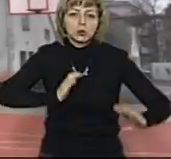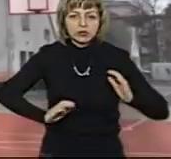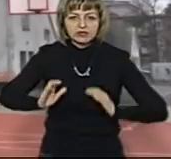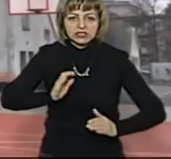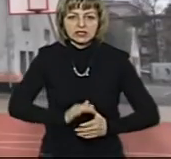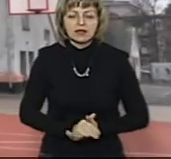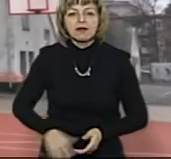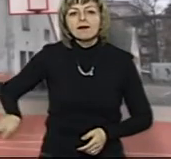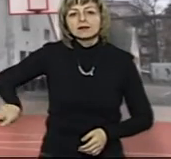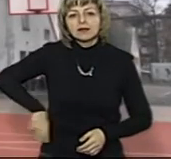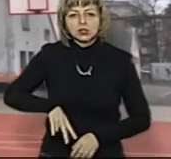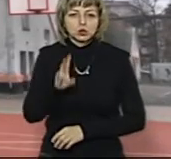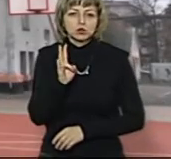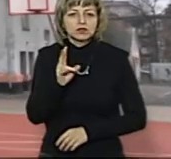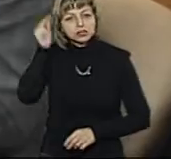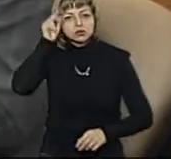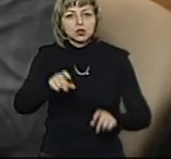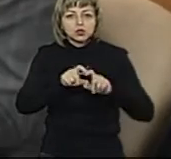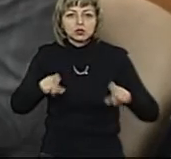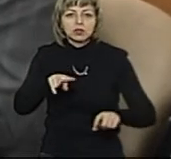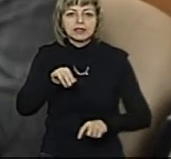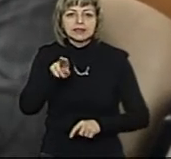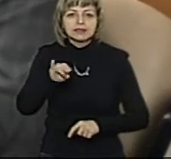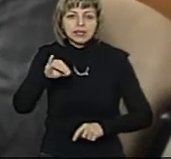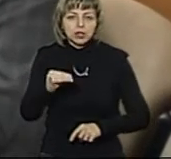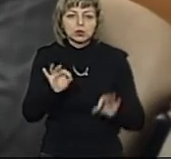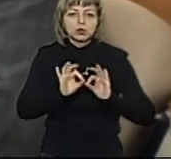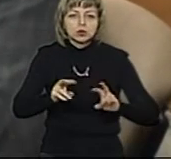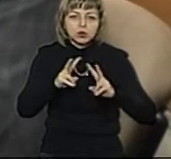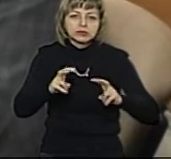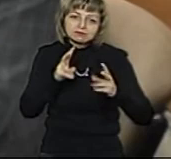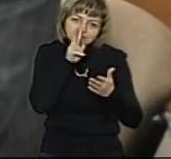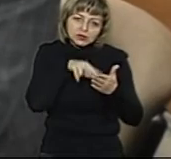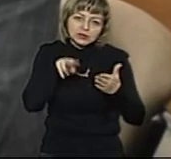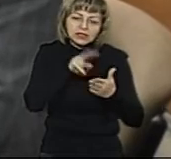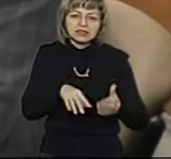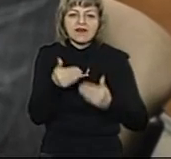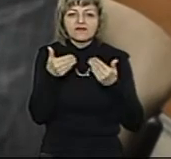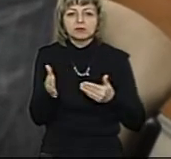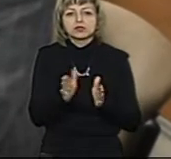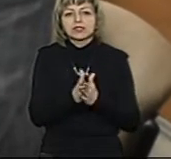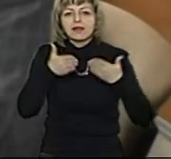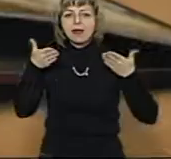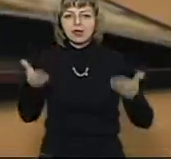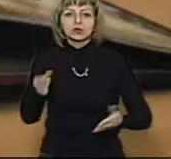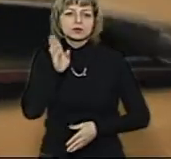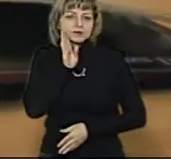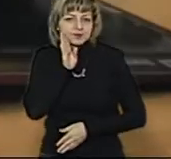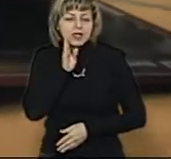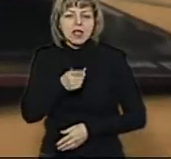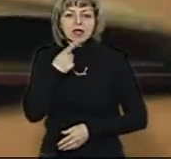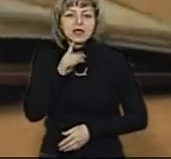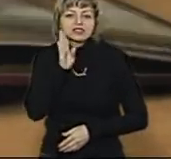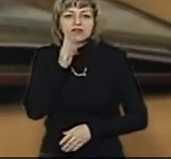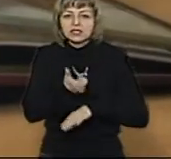університет. Директор Нововолинської школи-ліцею Сергій Мороз розглядає випускний альбом класу Юлії Сологуб. Каже,